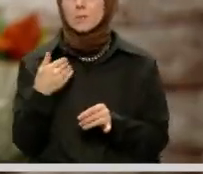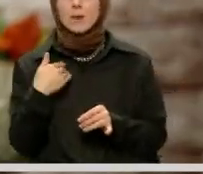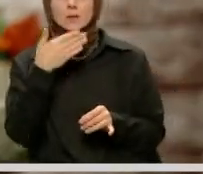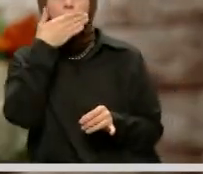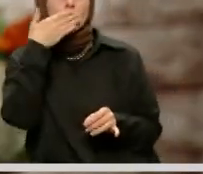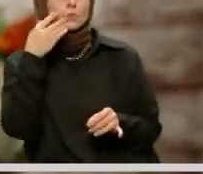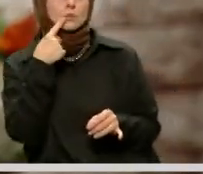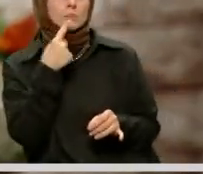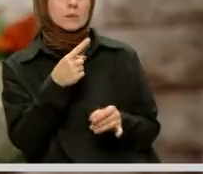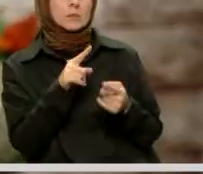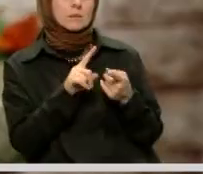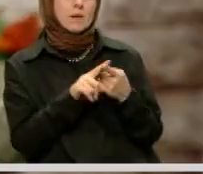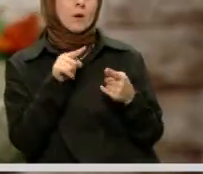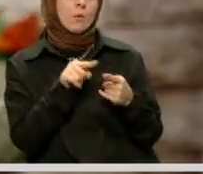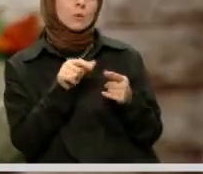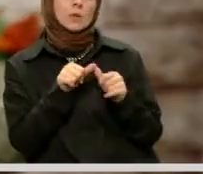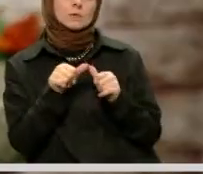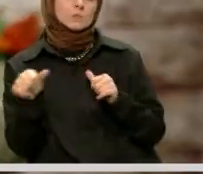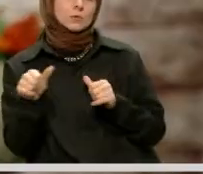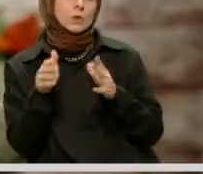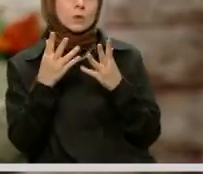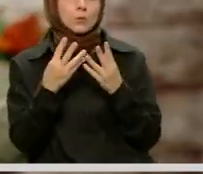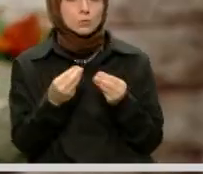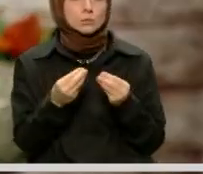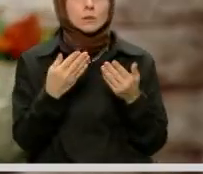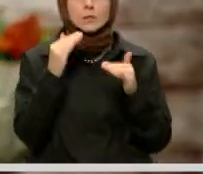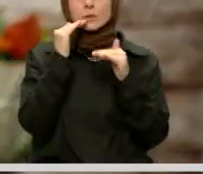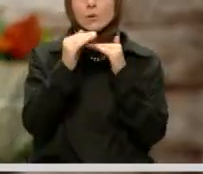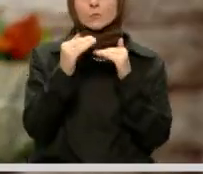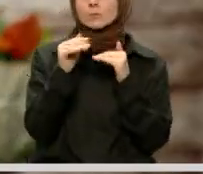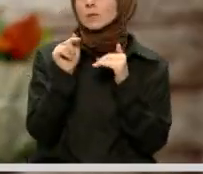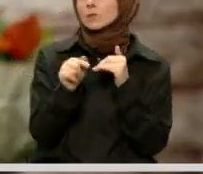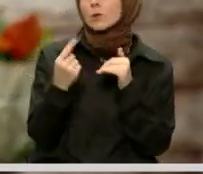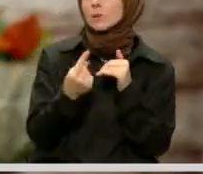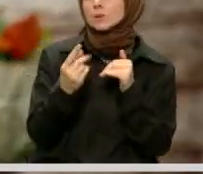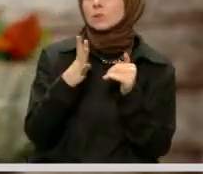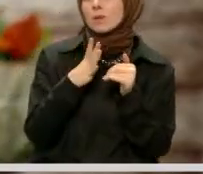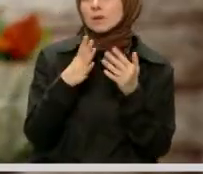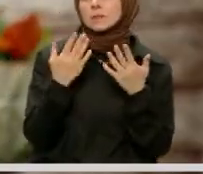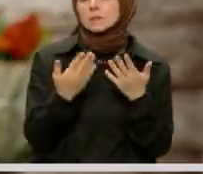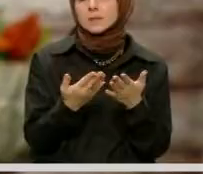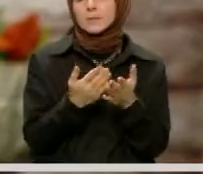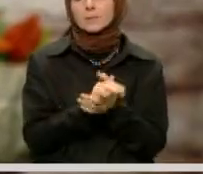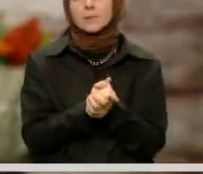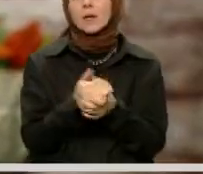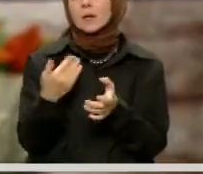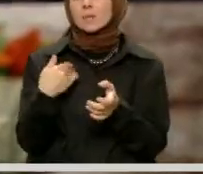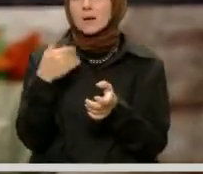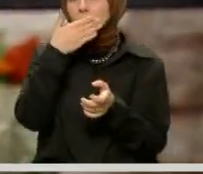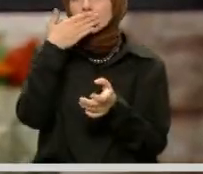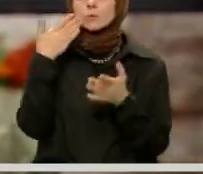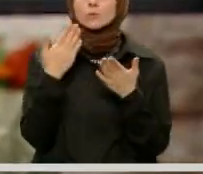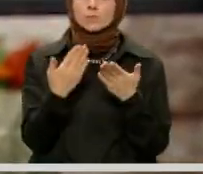Yani burada hani toplumda şöyle bir şey vardır. Elin armut mu topluyordu? Ben oruçluyum,